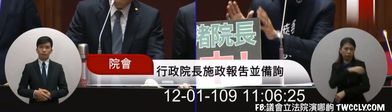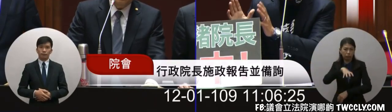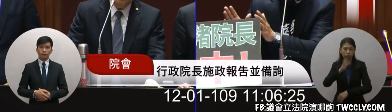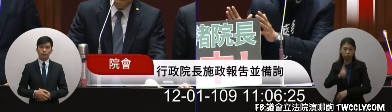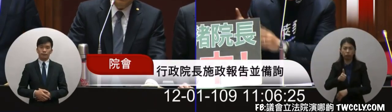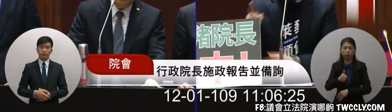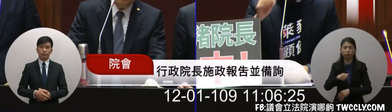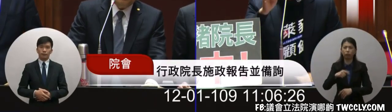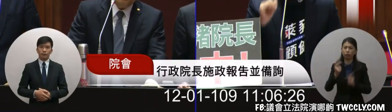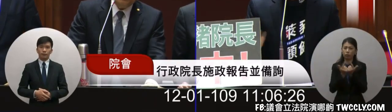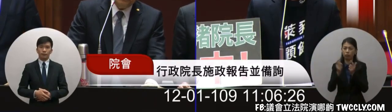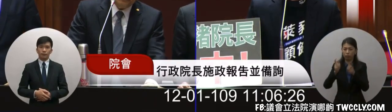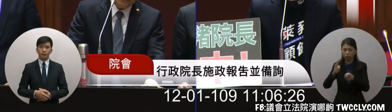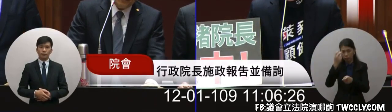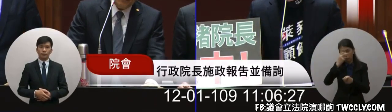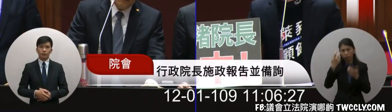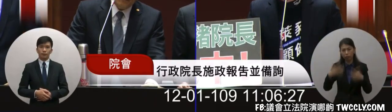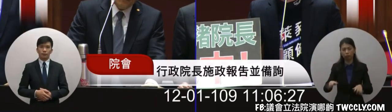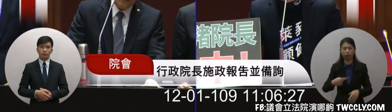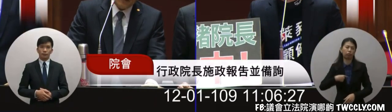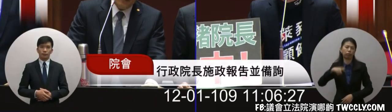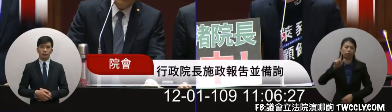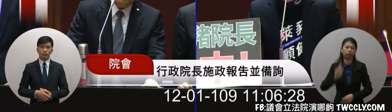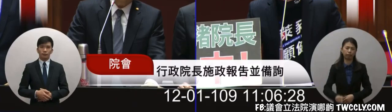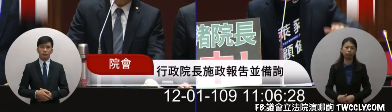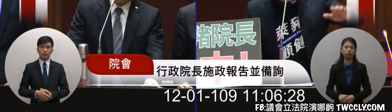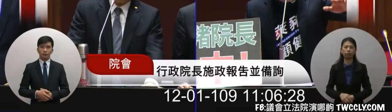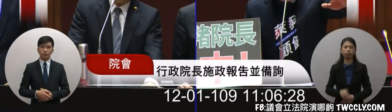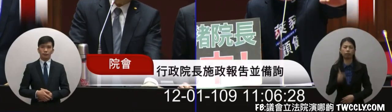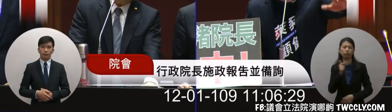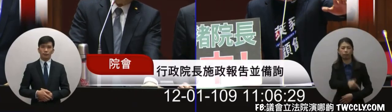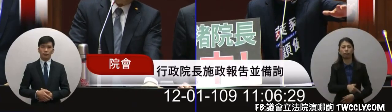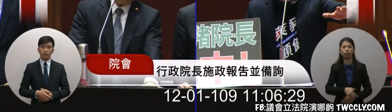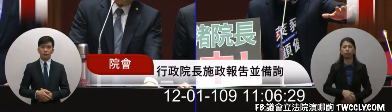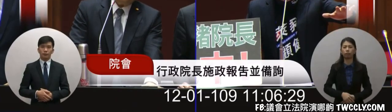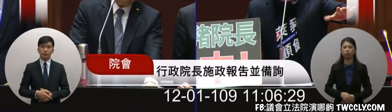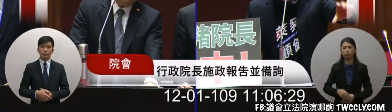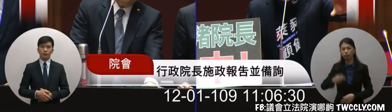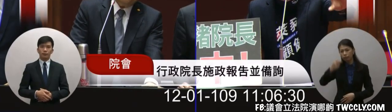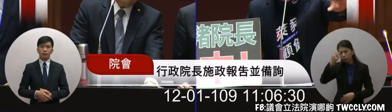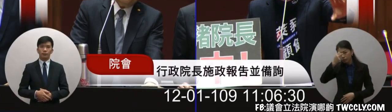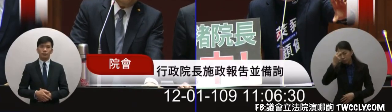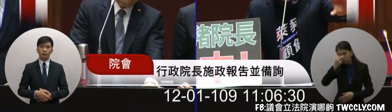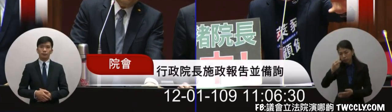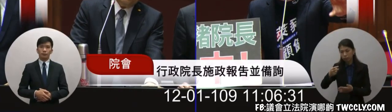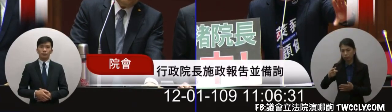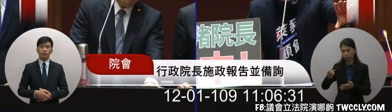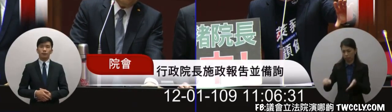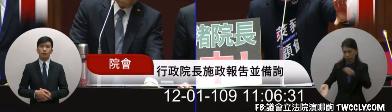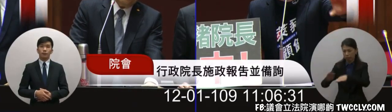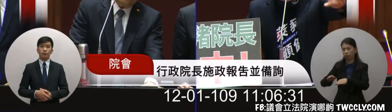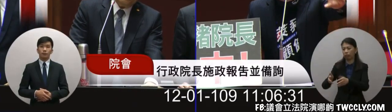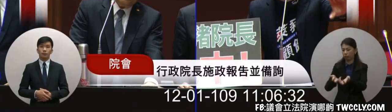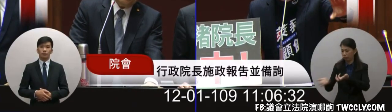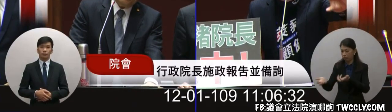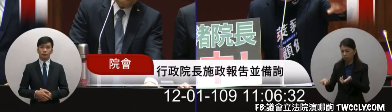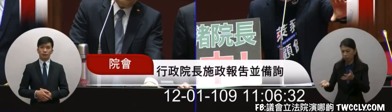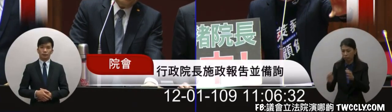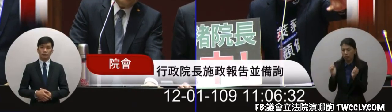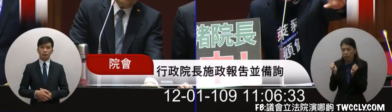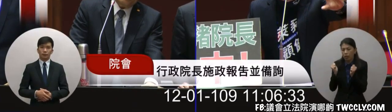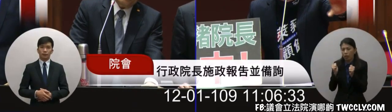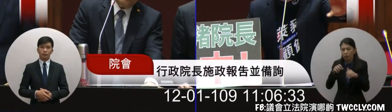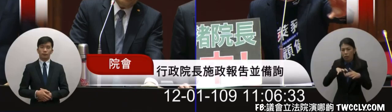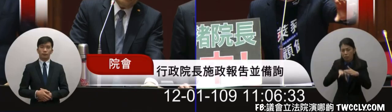去台北港看，所以我可能比您更了解啦这一个部分哈。查验的时候都已经装箱分批好，冷冻